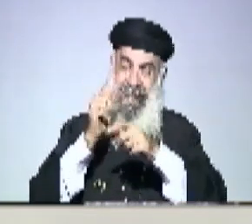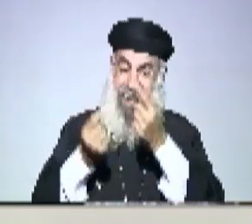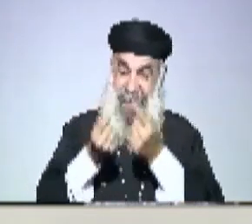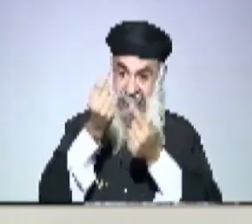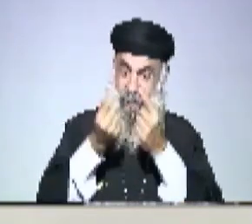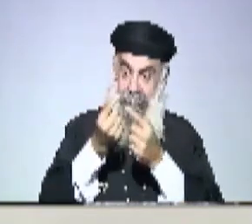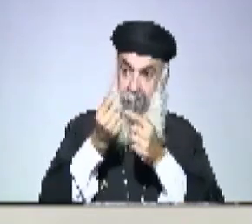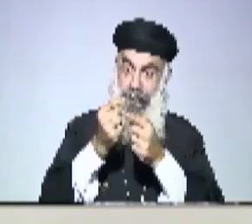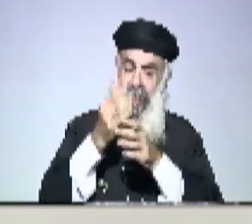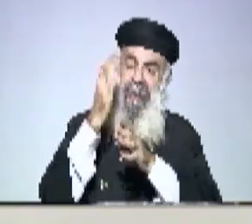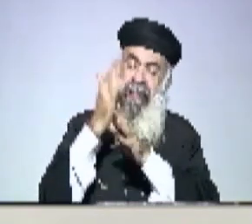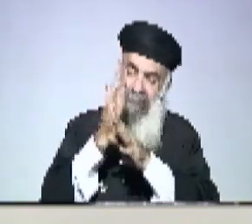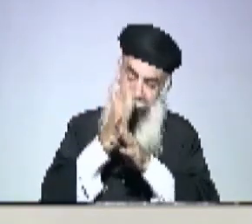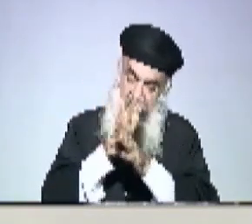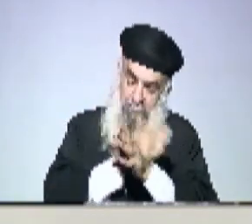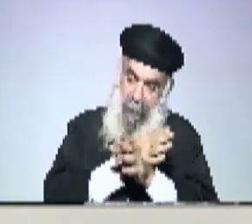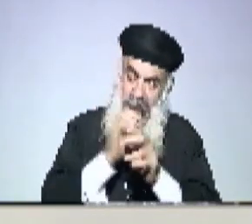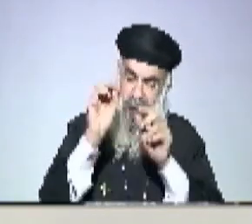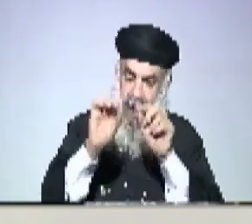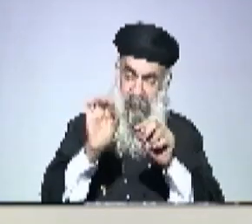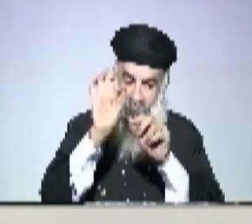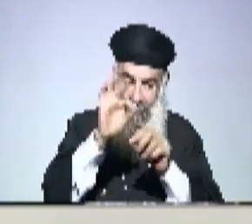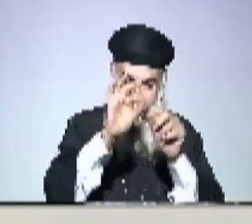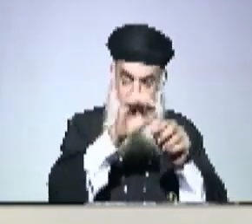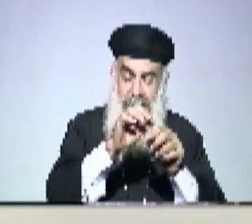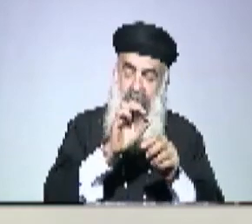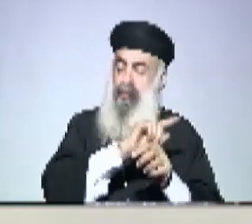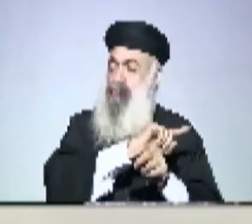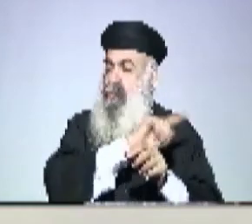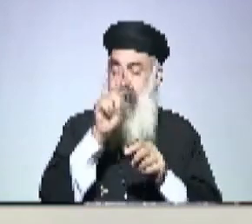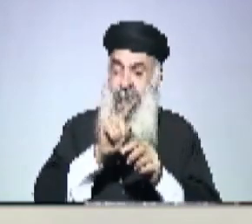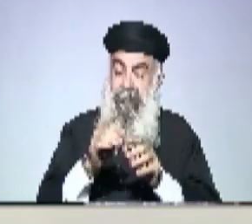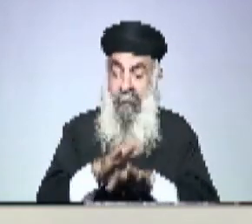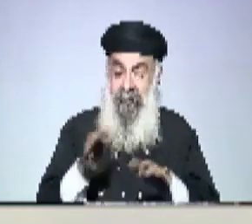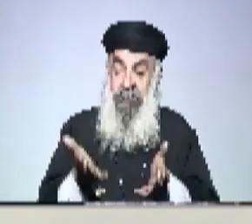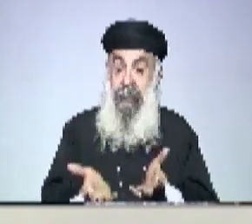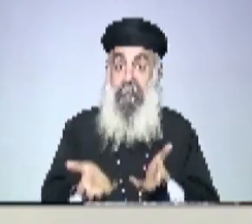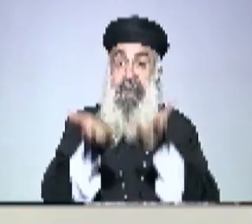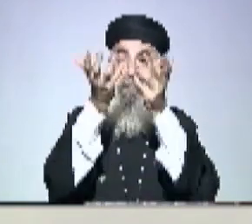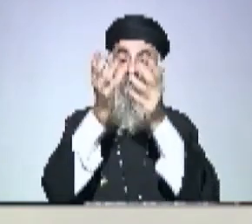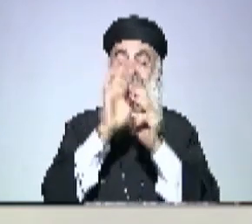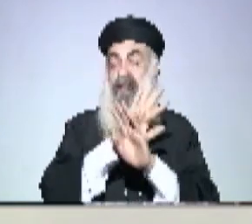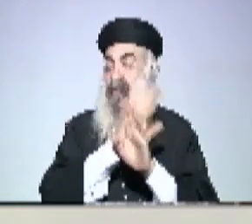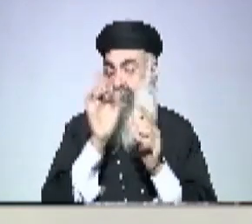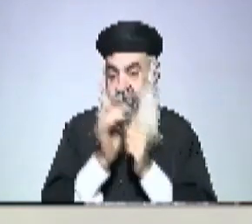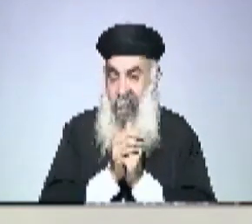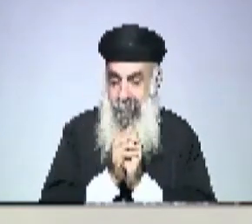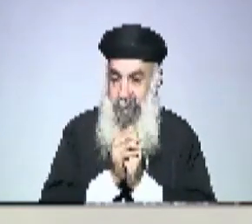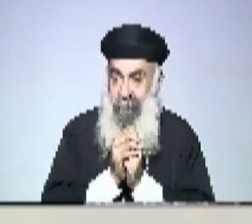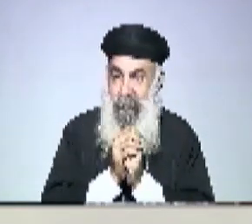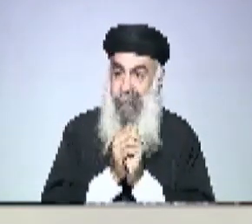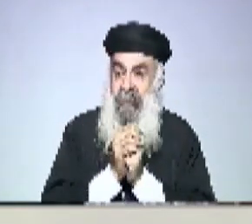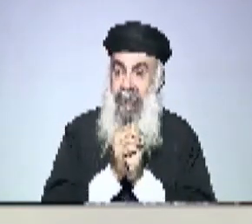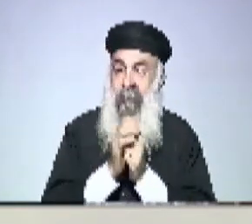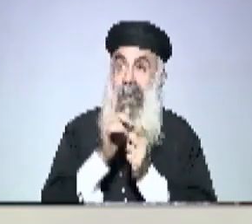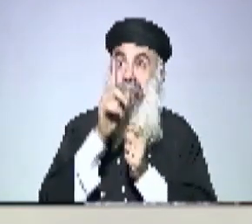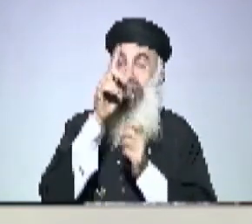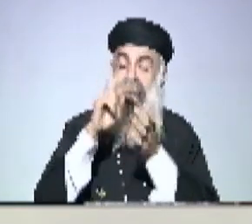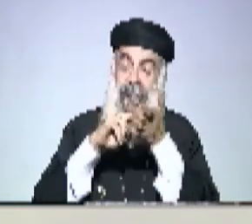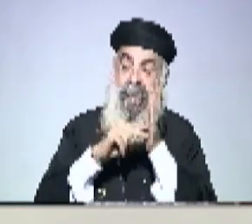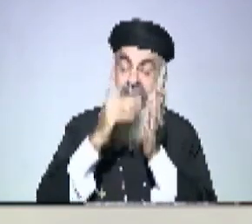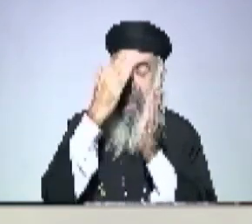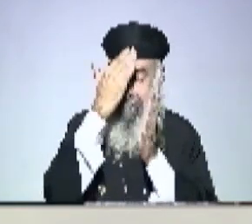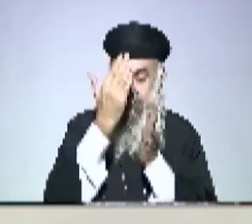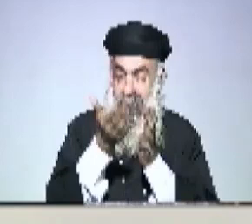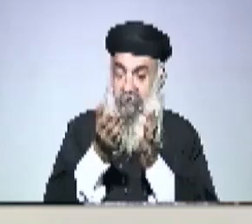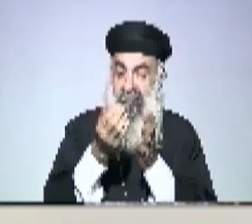وما تعبش في انه يزرع مش ممكن الارض تنبت ازاي ربنا يعمل بنعمته في